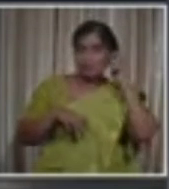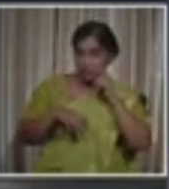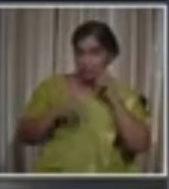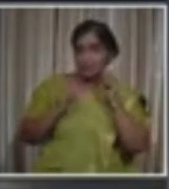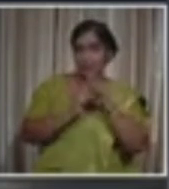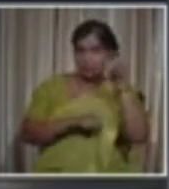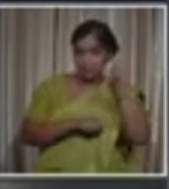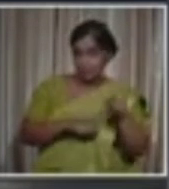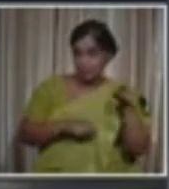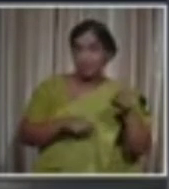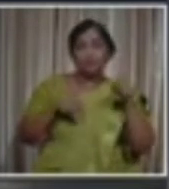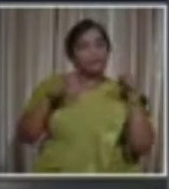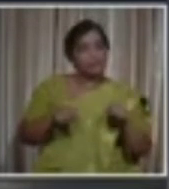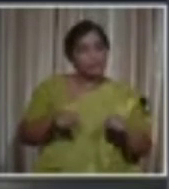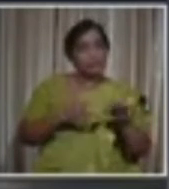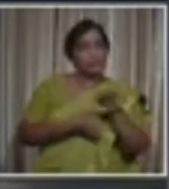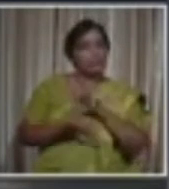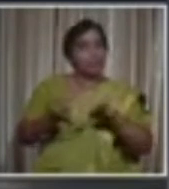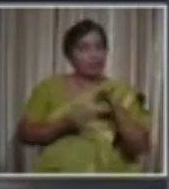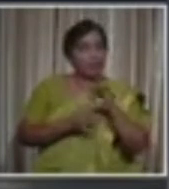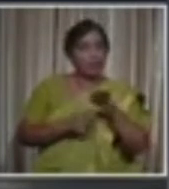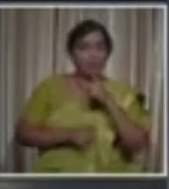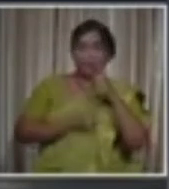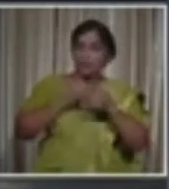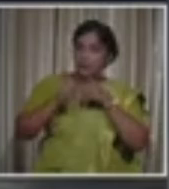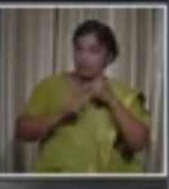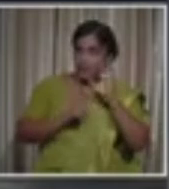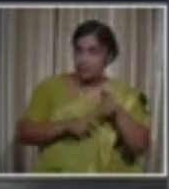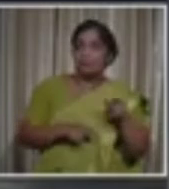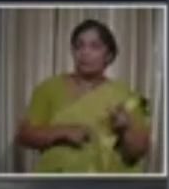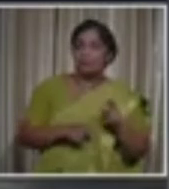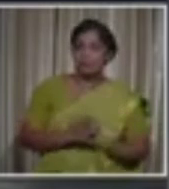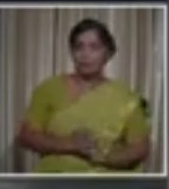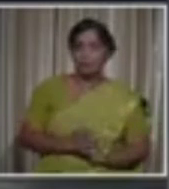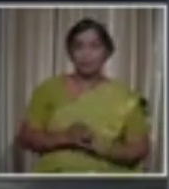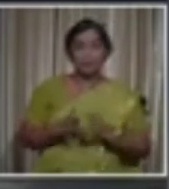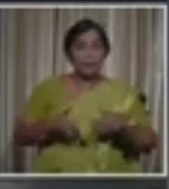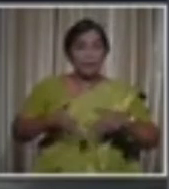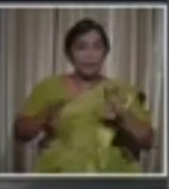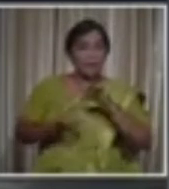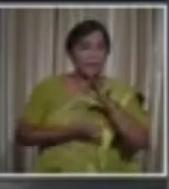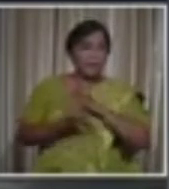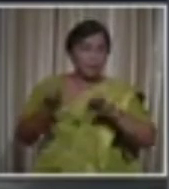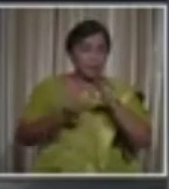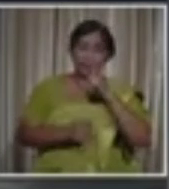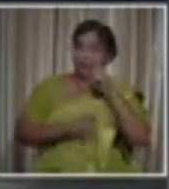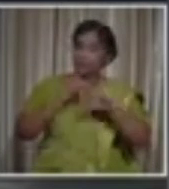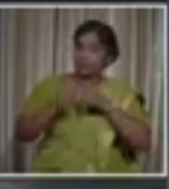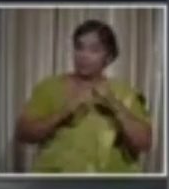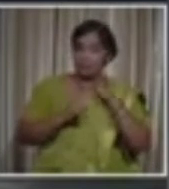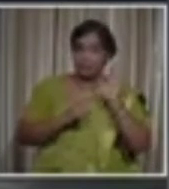පිරිස අද ප්‍රජාතන්ත්‍රවාදී ගැන ඇවිල්ලා මෙතෙන්ට ඇවිල්ලා කතා කරනවා. කාර්ය ප්‍රජාතන්ත්‍රවාදී ගැන කතා